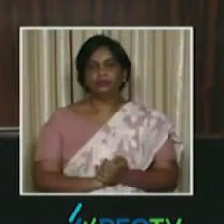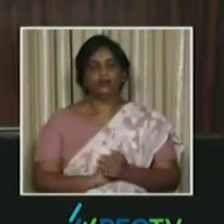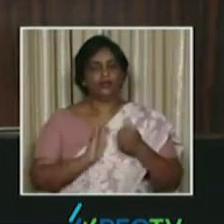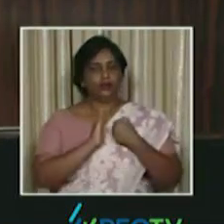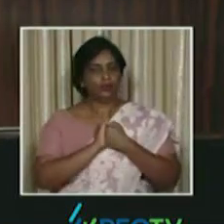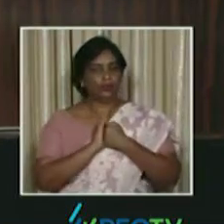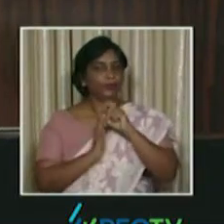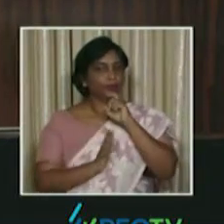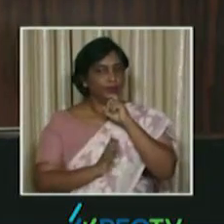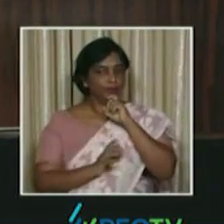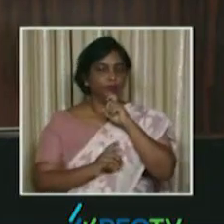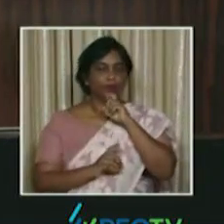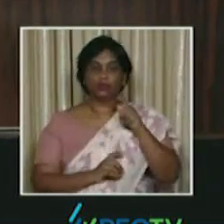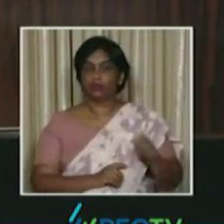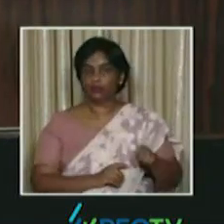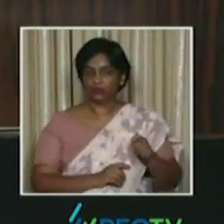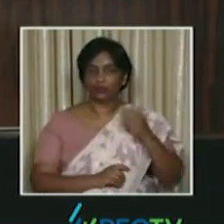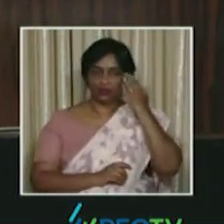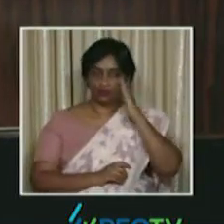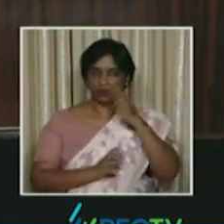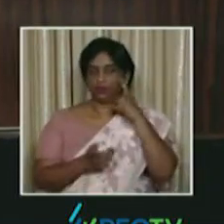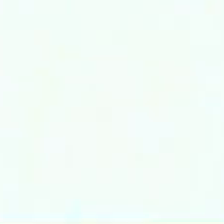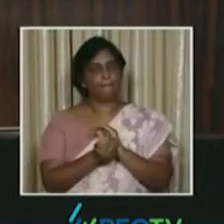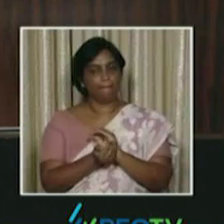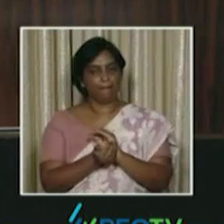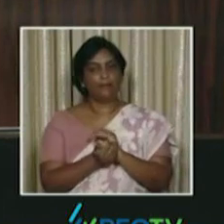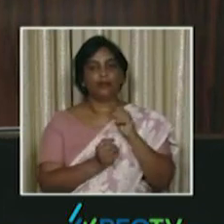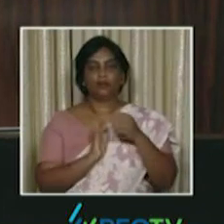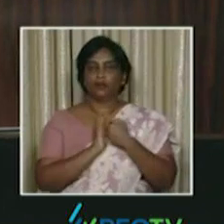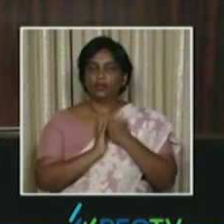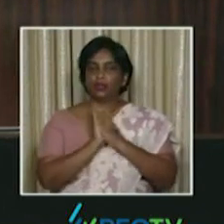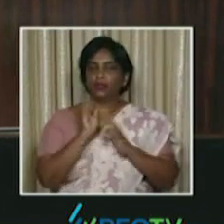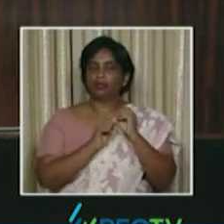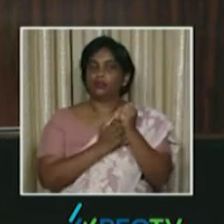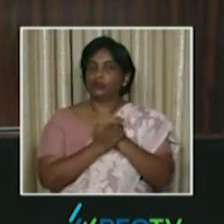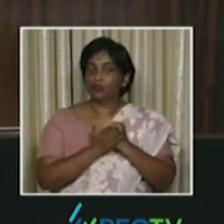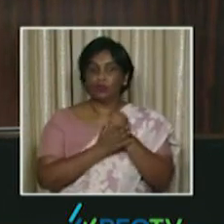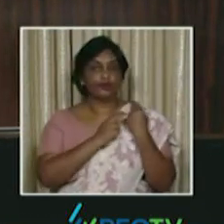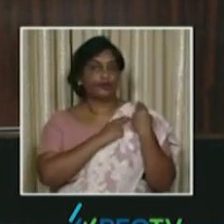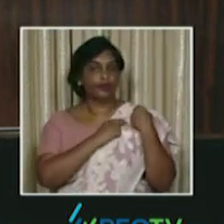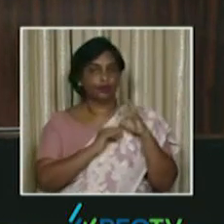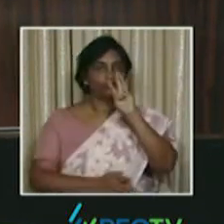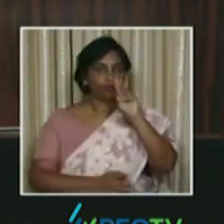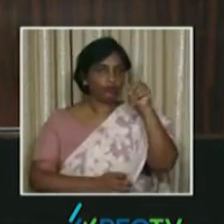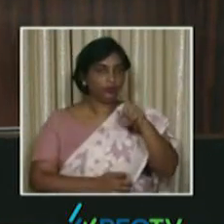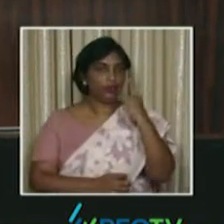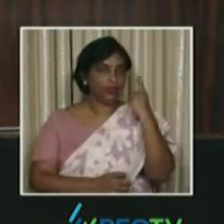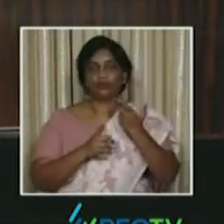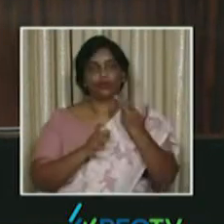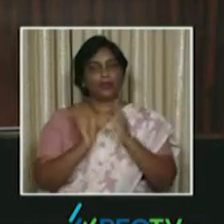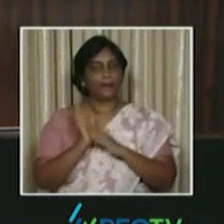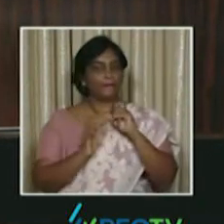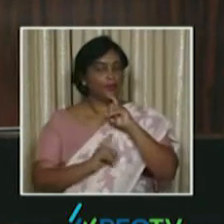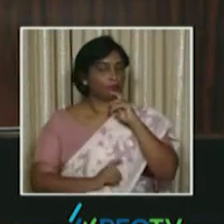Karu adikharane ha vinishchakarurunge swadhinatya raksha kirima karu mantirun silu dinage vakim bava adharne karmi esta adikaran